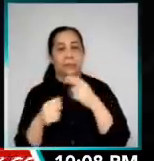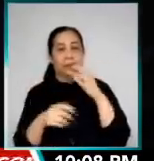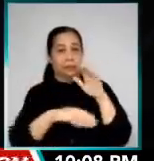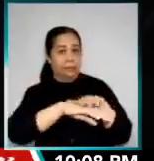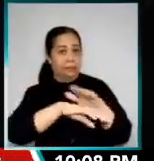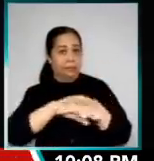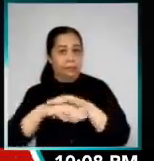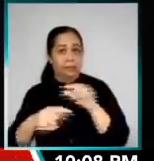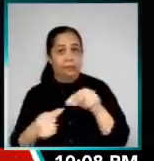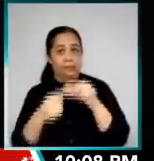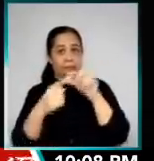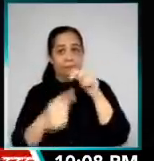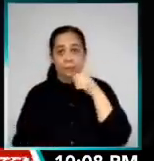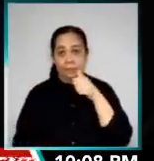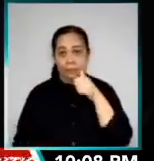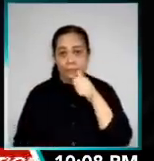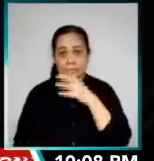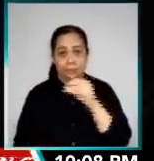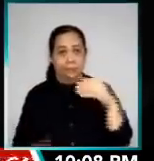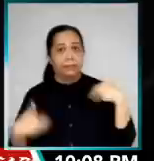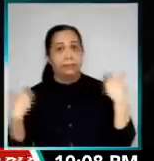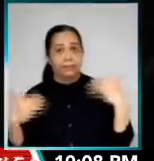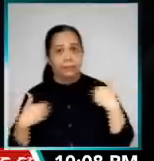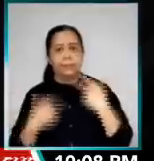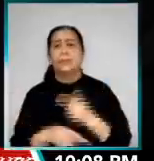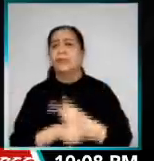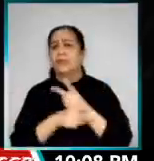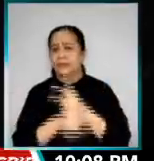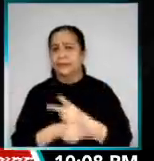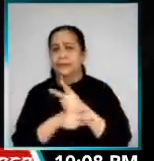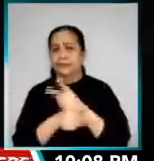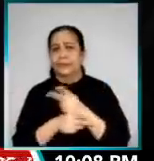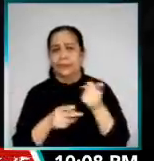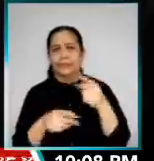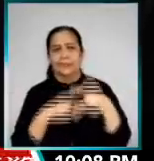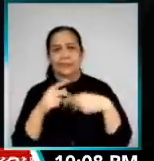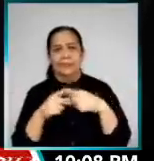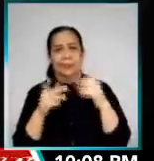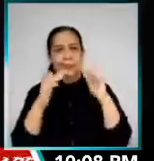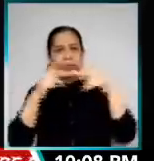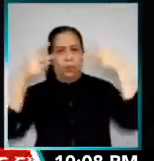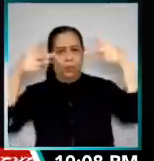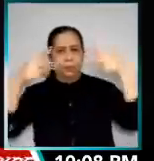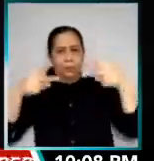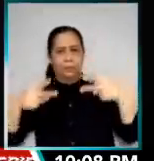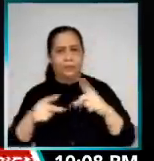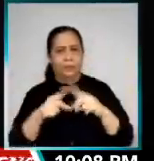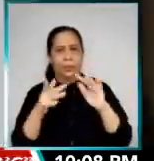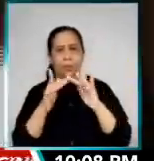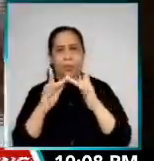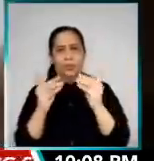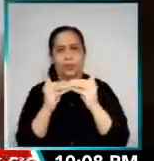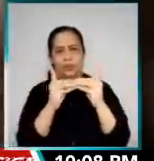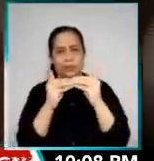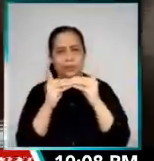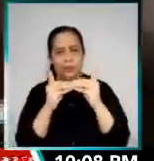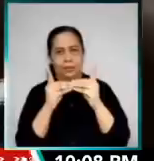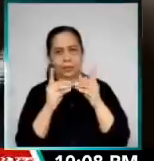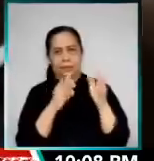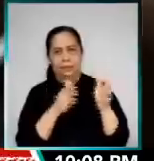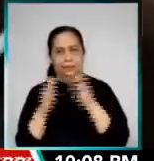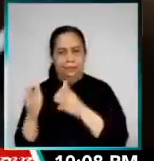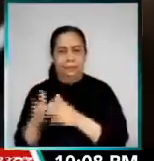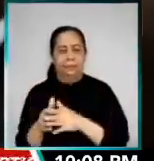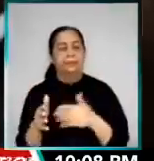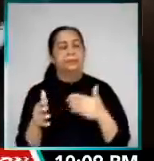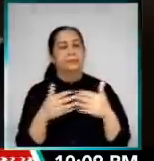mga kababaihan at kabataan, na mag-ingat sa ganitong mga uri ng mga website at sa iba pang online dating platform. Sa kabila ng